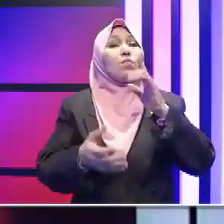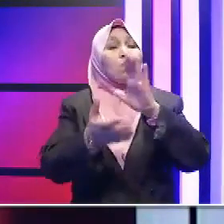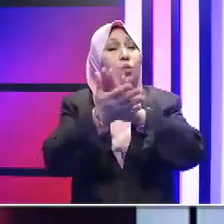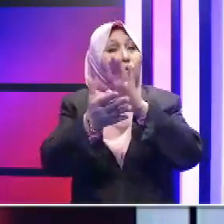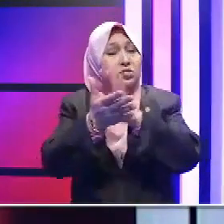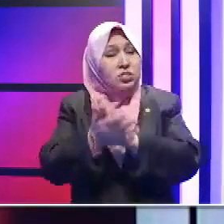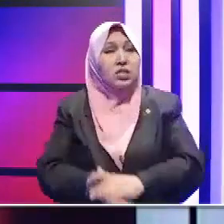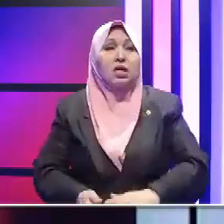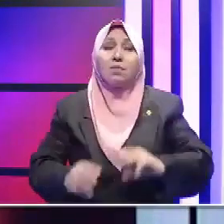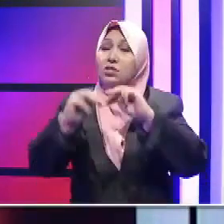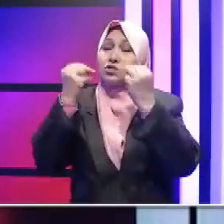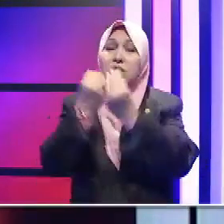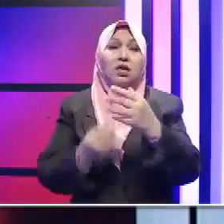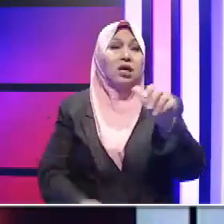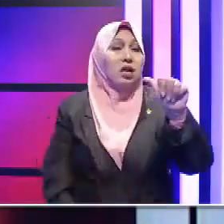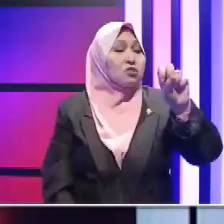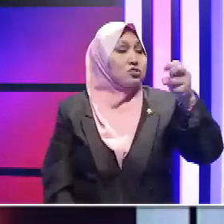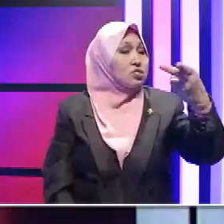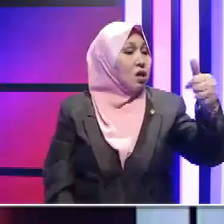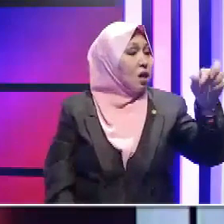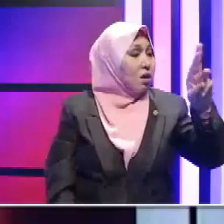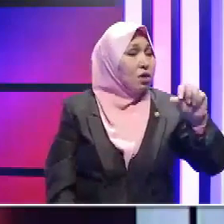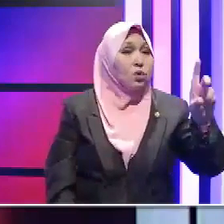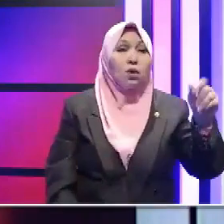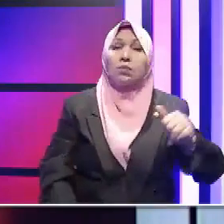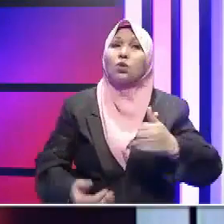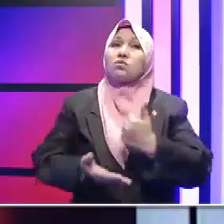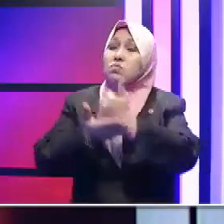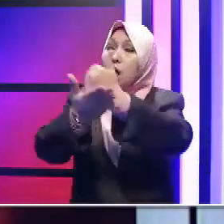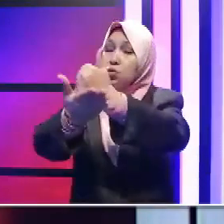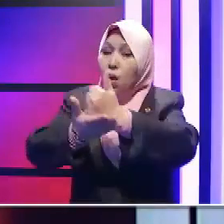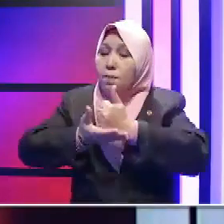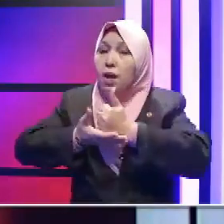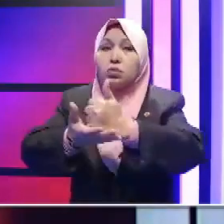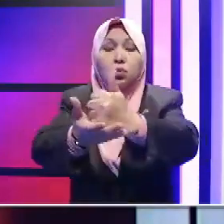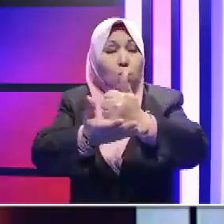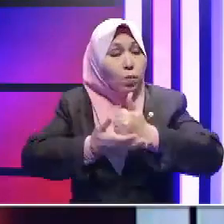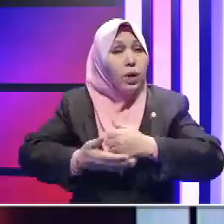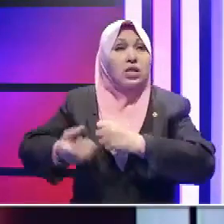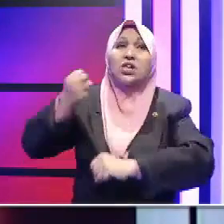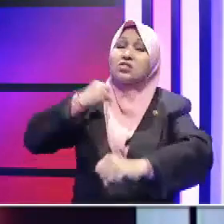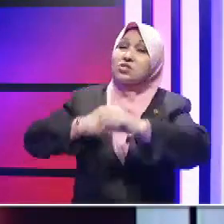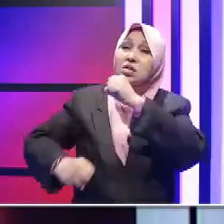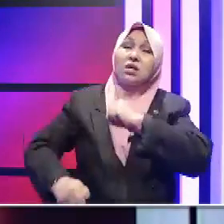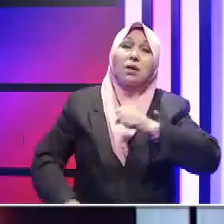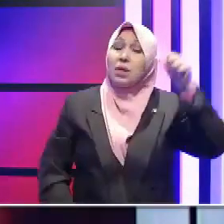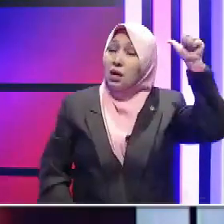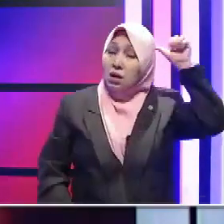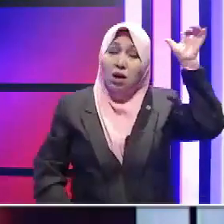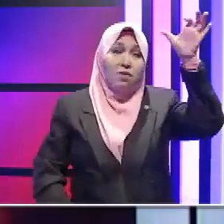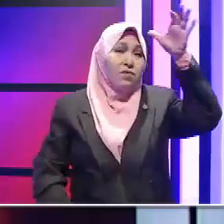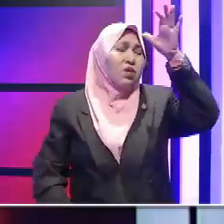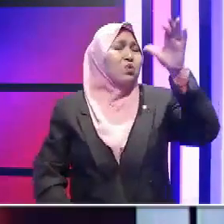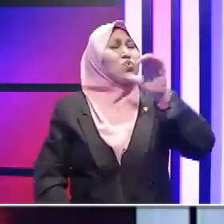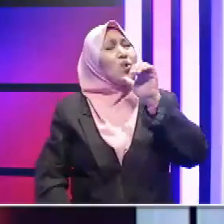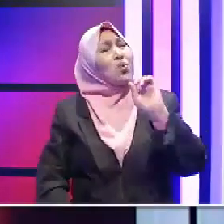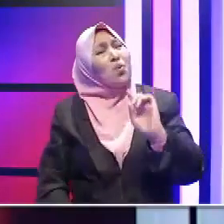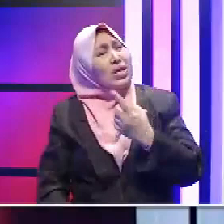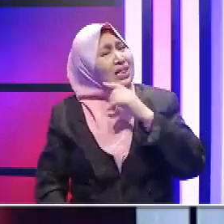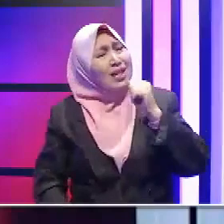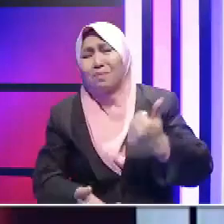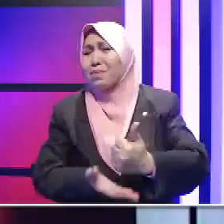kaum Asy'ari Yun ini berani mereka membantu sesama mereka sikap golongan yang kafir ini tadi mereka bukan saja tidak